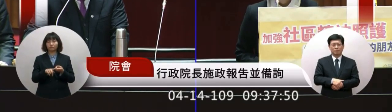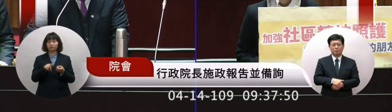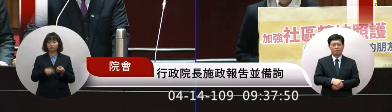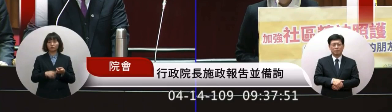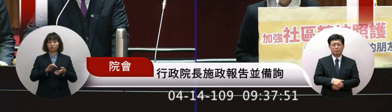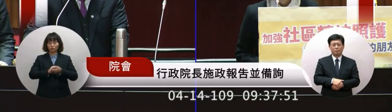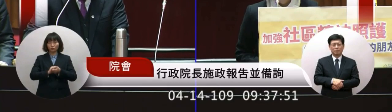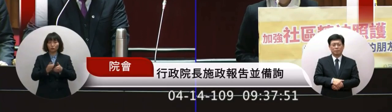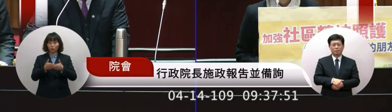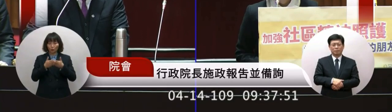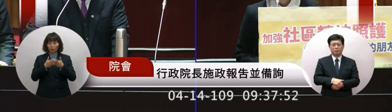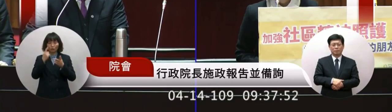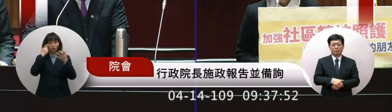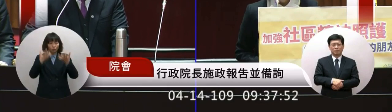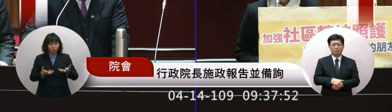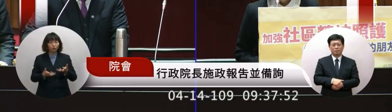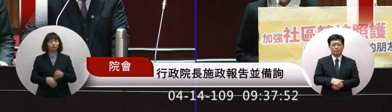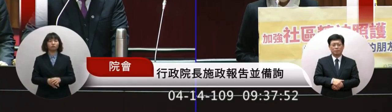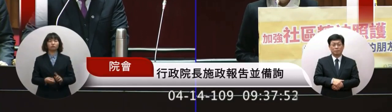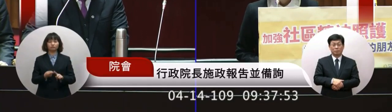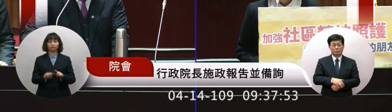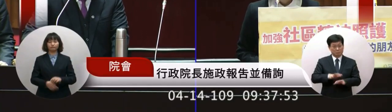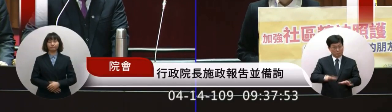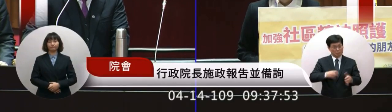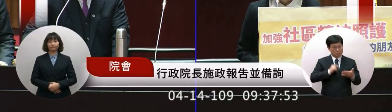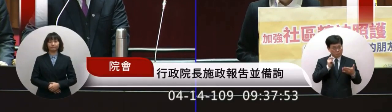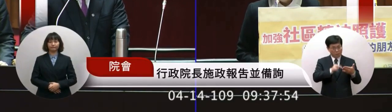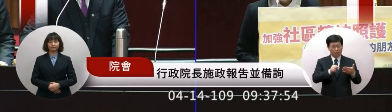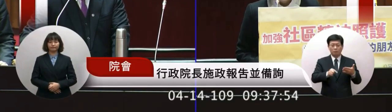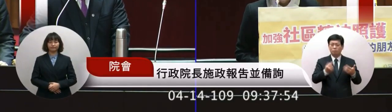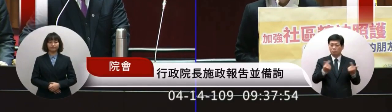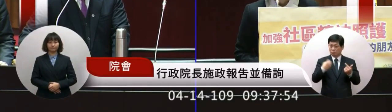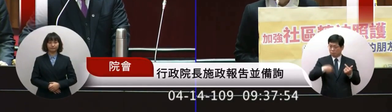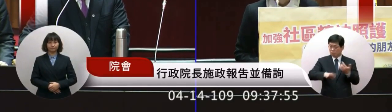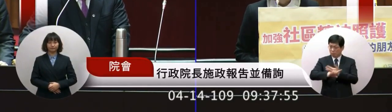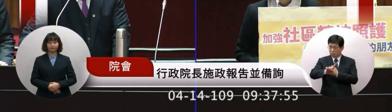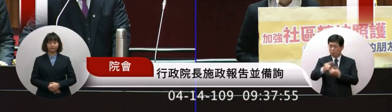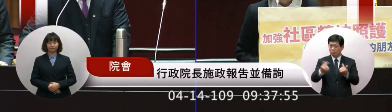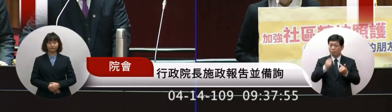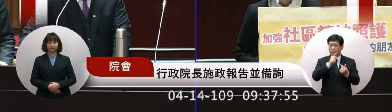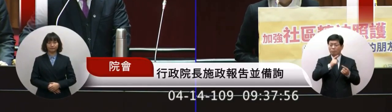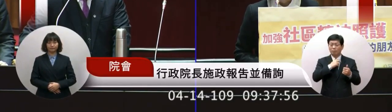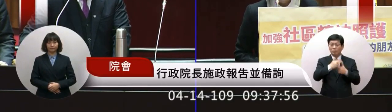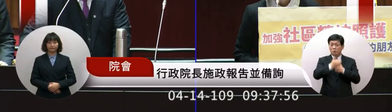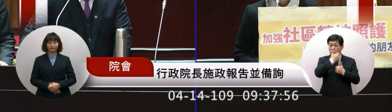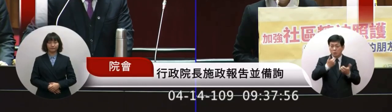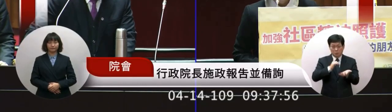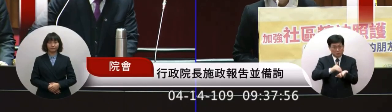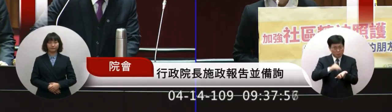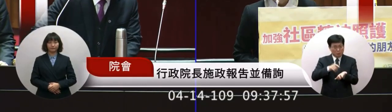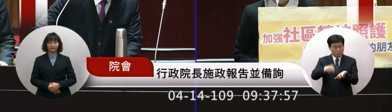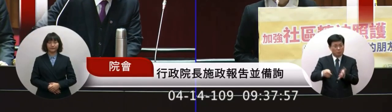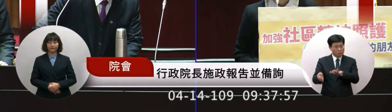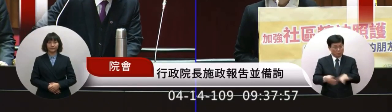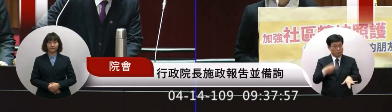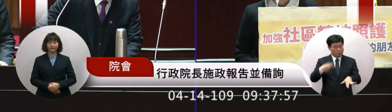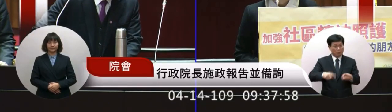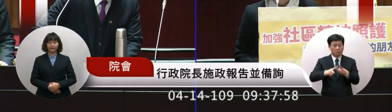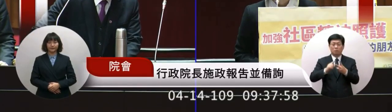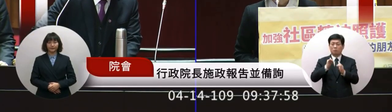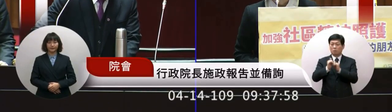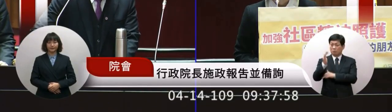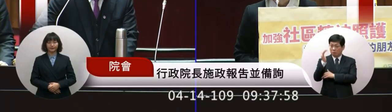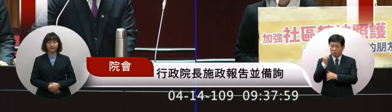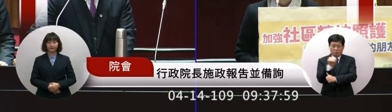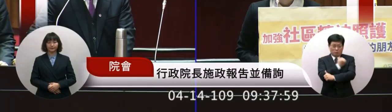个一定要非常的重视。 所以我们来看得到是说，其实还有一部分就是除了卫政相关、医疗相关的部分，其实还有一些是社